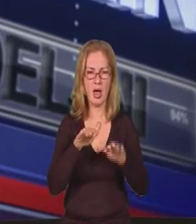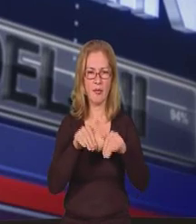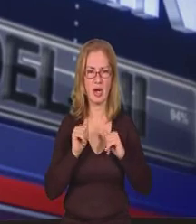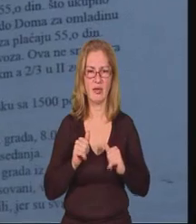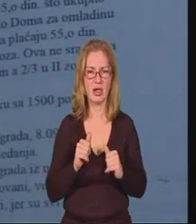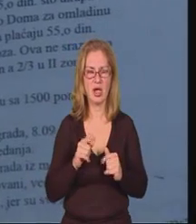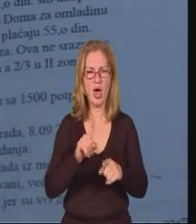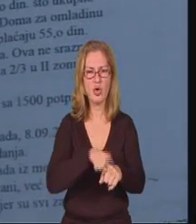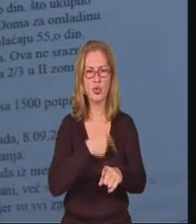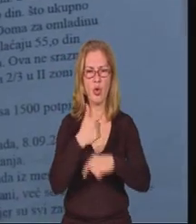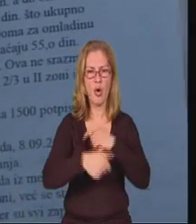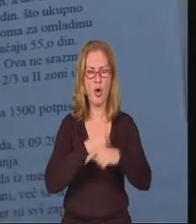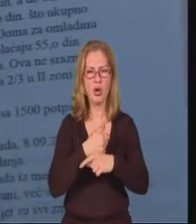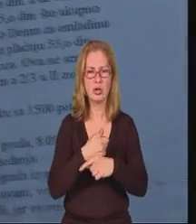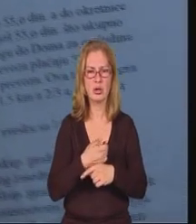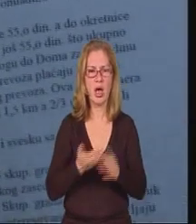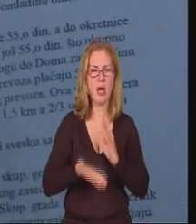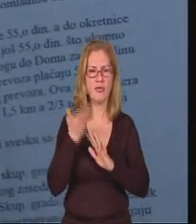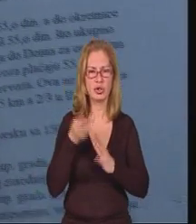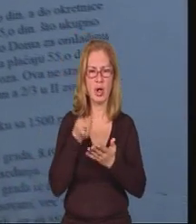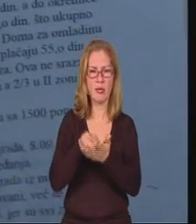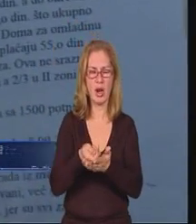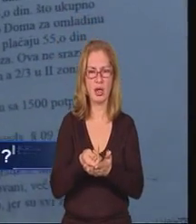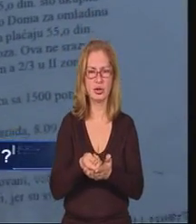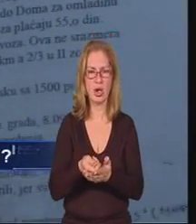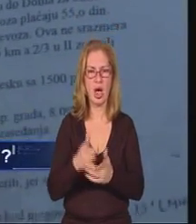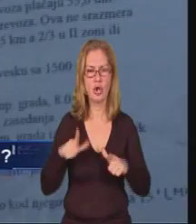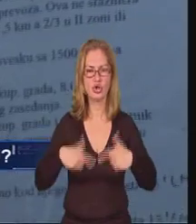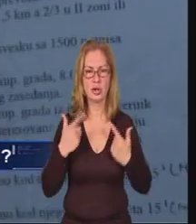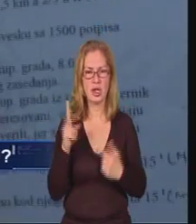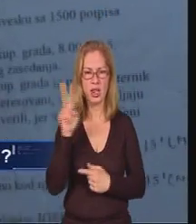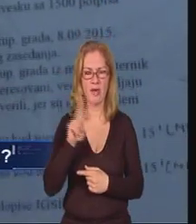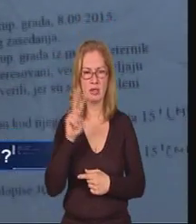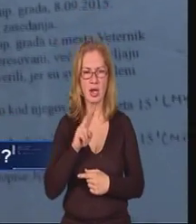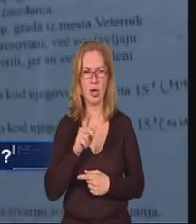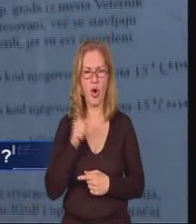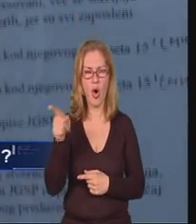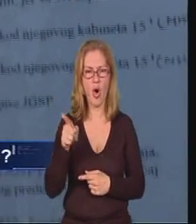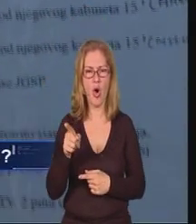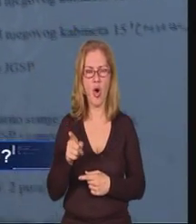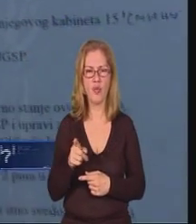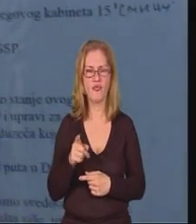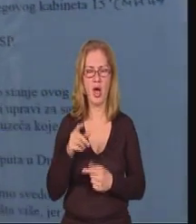plodom. Povodom dugogodišnjeg problema zbog plaćanja više cene gradskog prevoza žitelja Veternika, u ovom naselju formiran